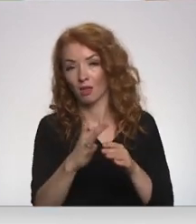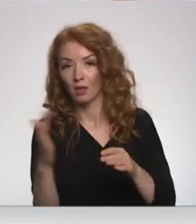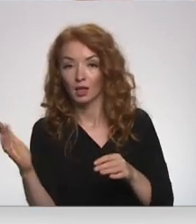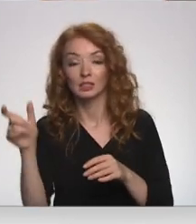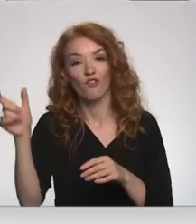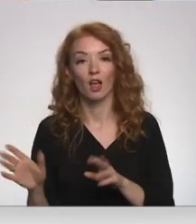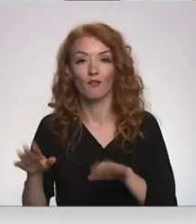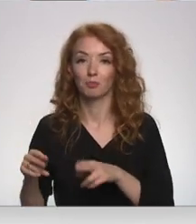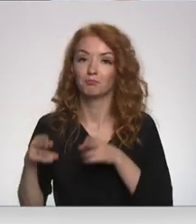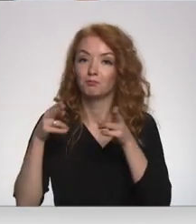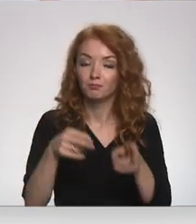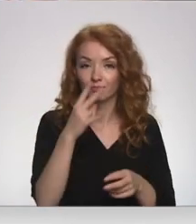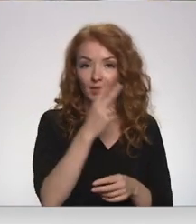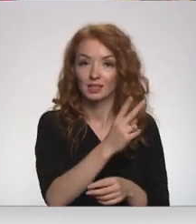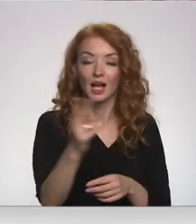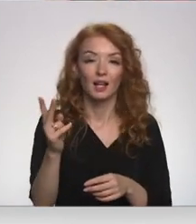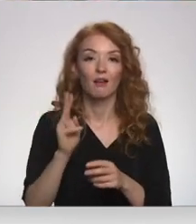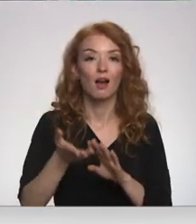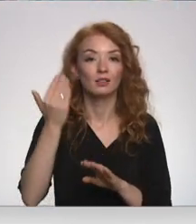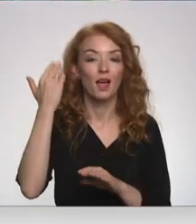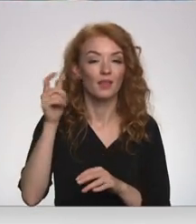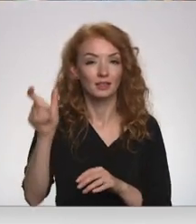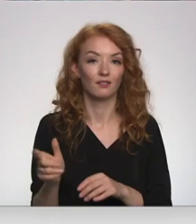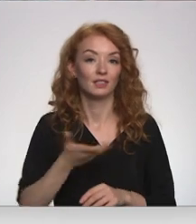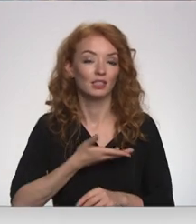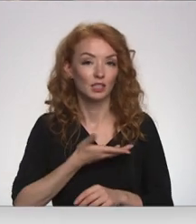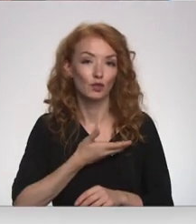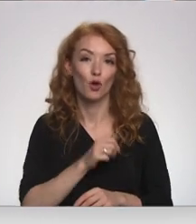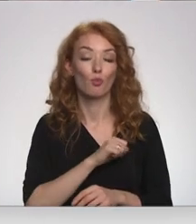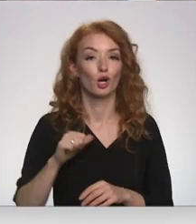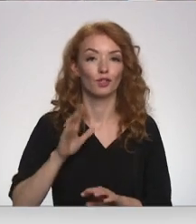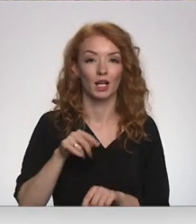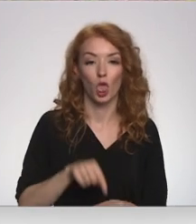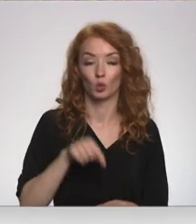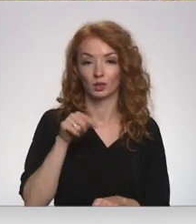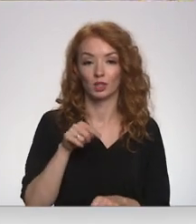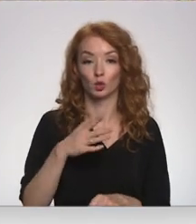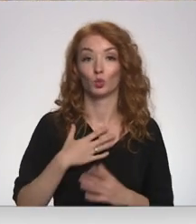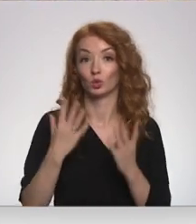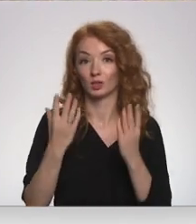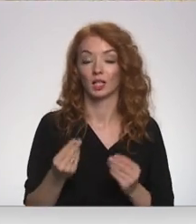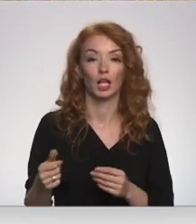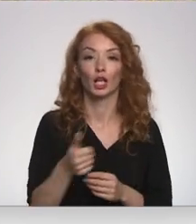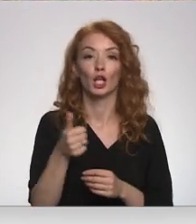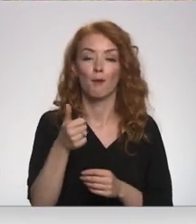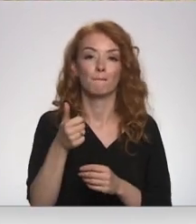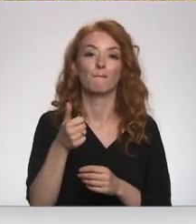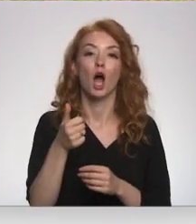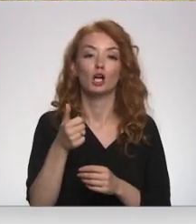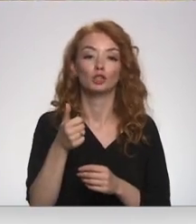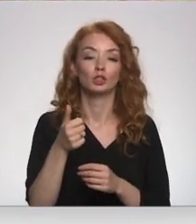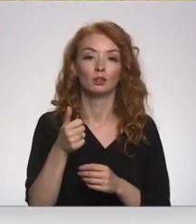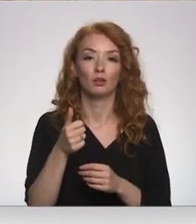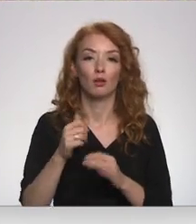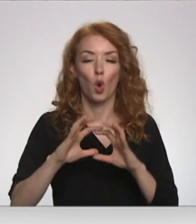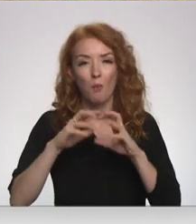cilvēki, skatīties pasākumu veidā, kā senie cilvēki dzīvoja, paši iejusties. Mūsdienās tīpaši globalizācija un visas pārējās